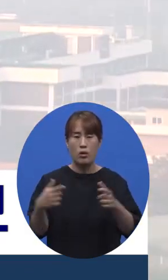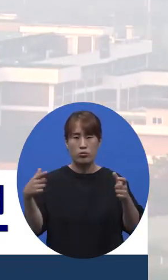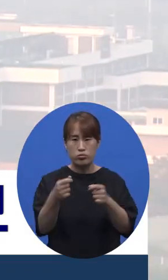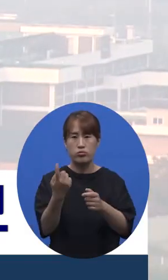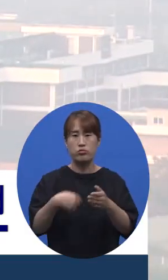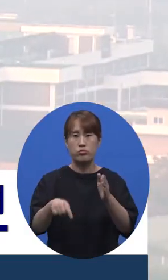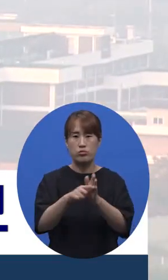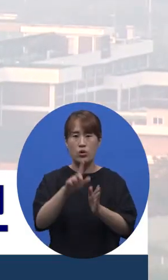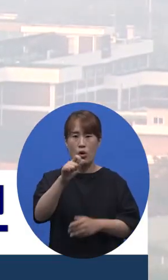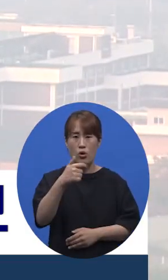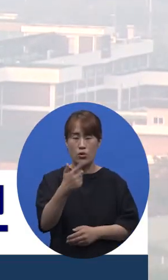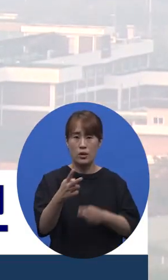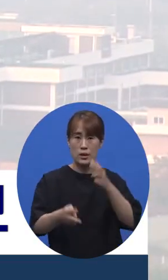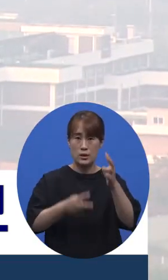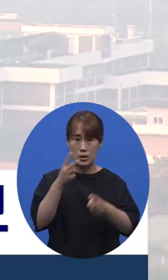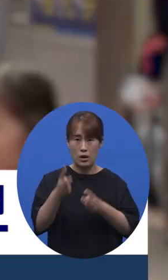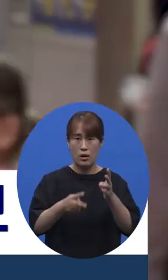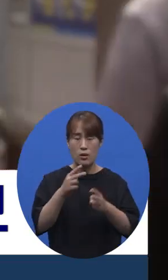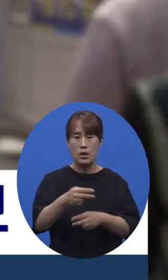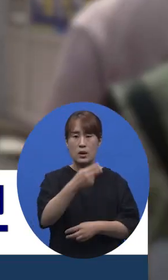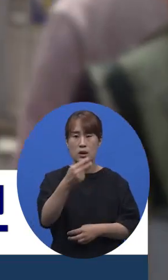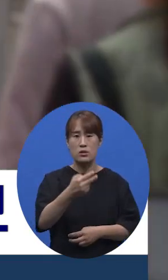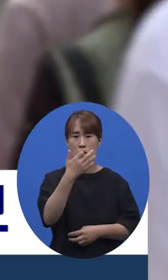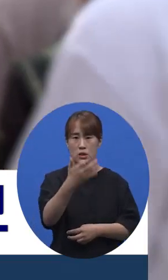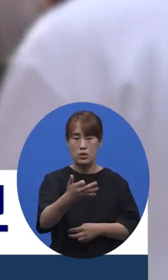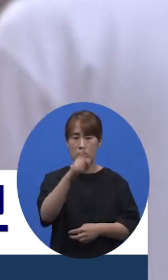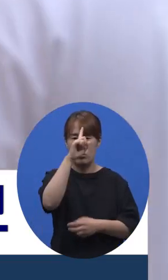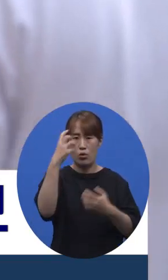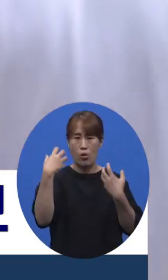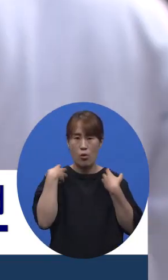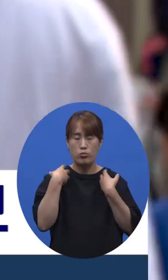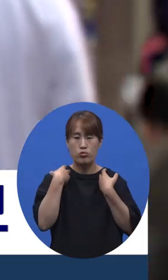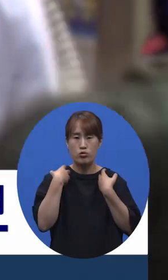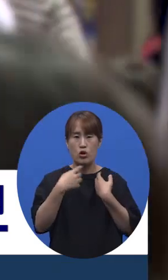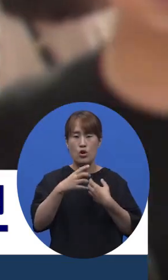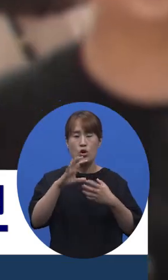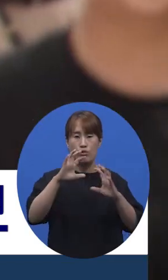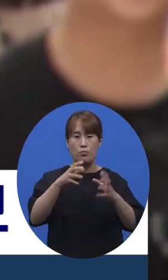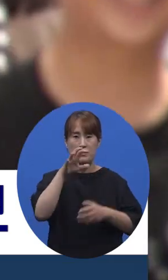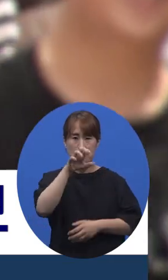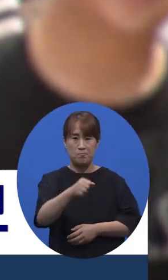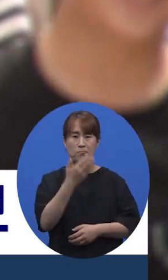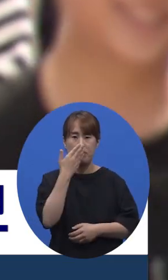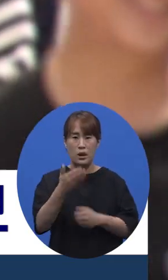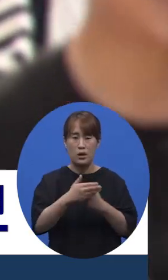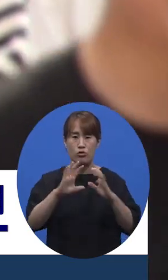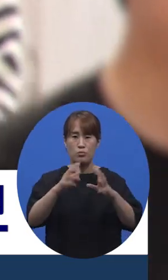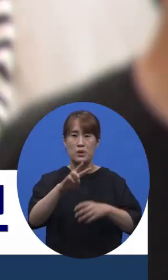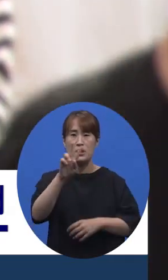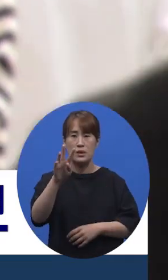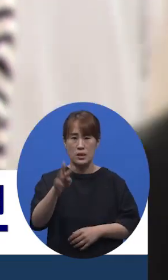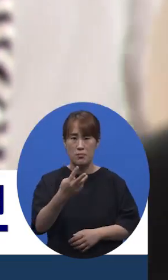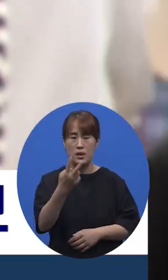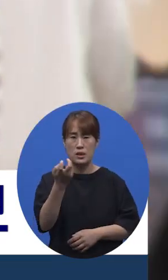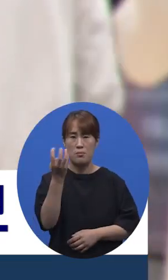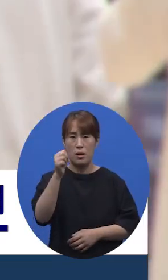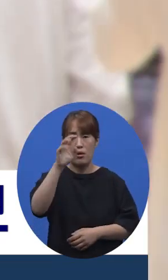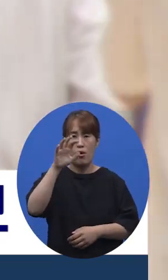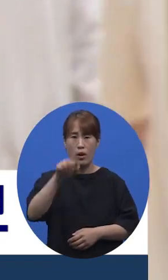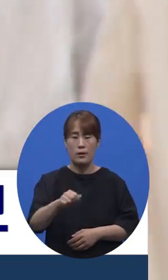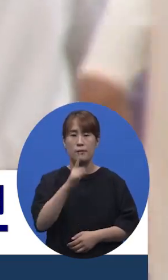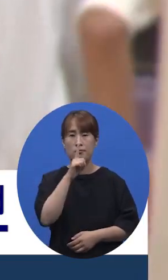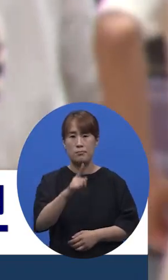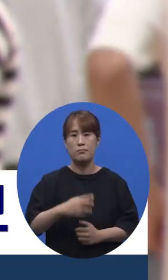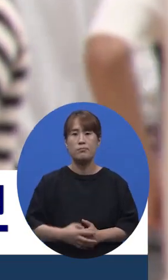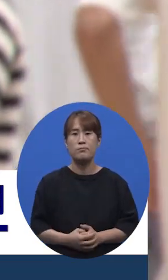대폭 저감할 수 있는 16개 4 5 b 2019년 정부 추가경정 예산에 반영돼 국비 300 28억 원을